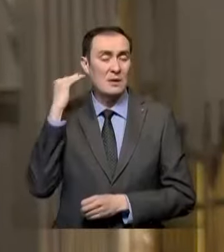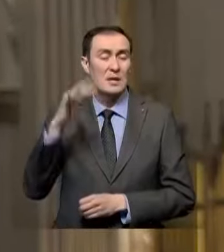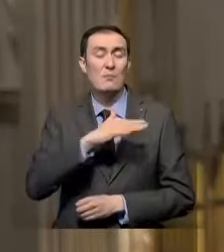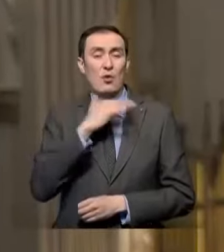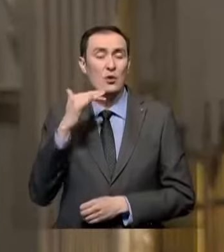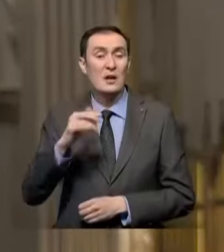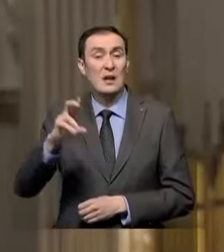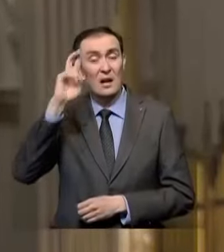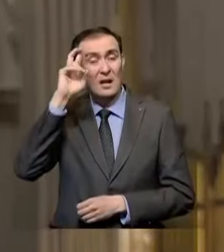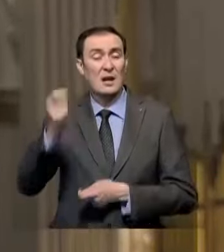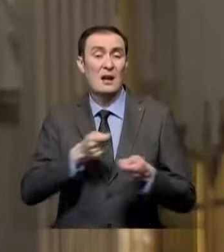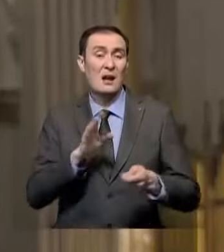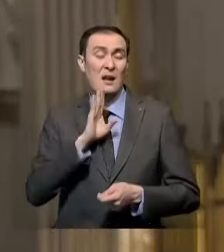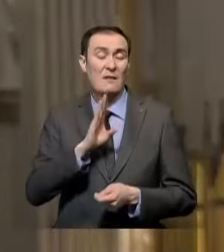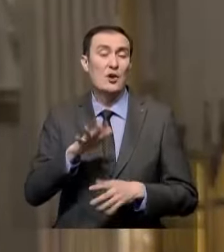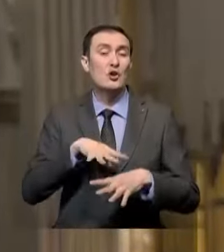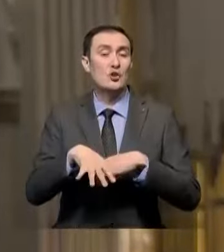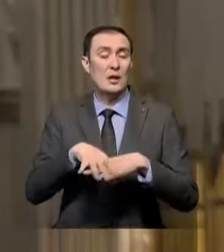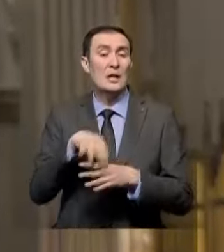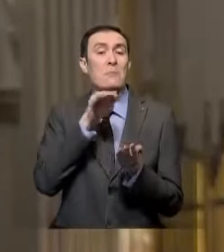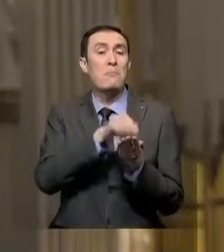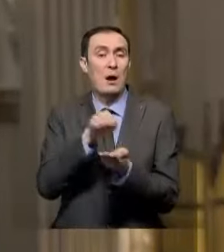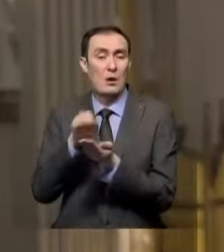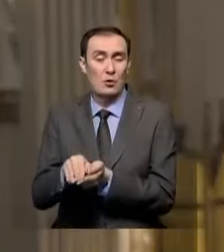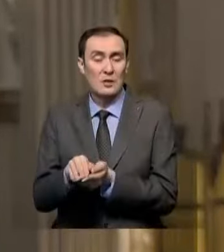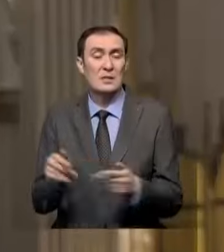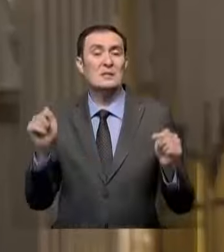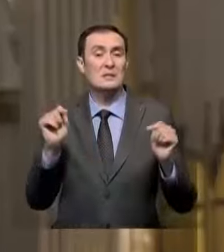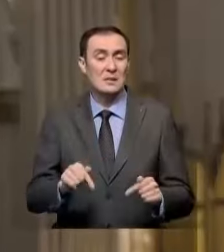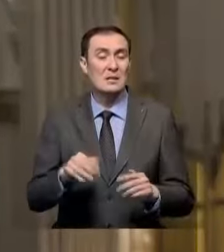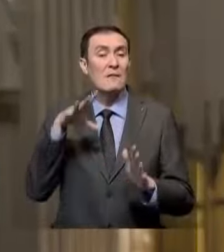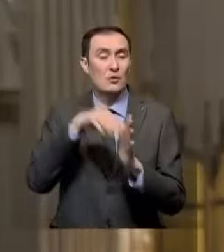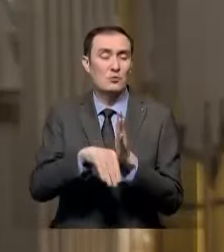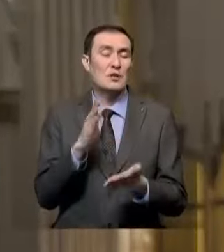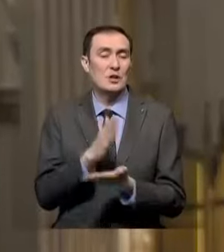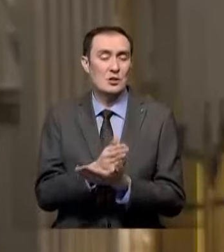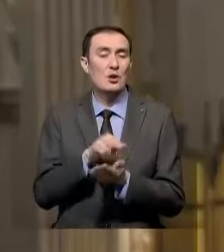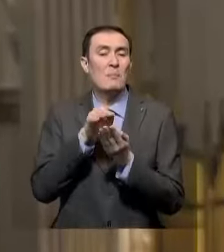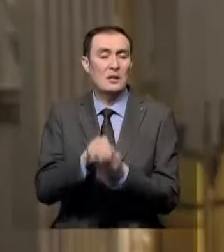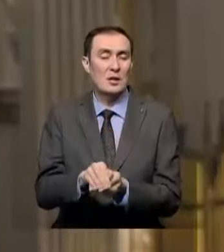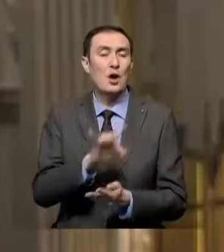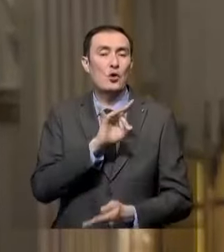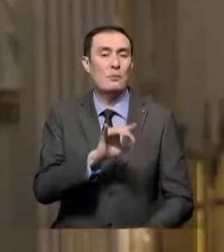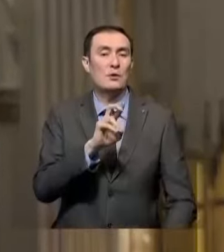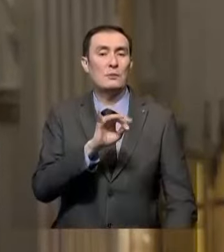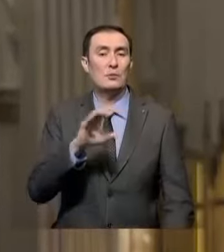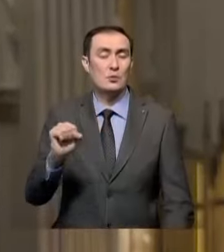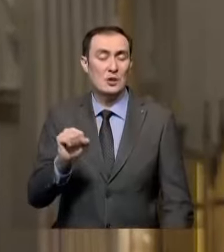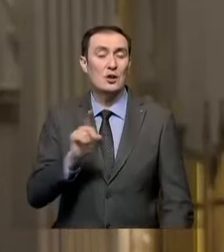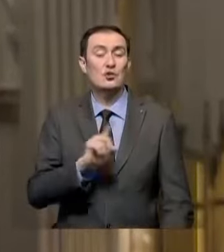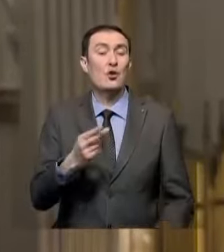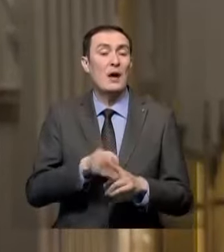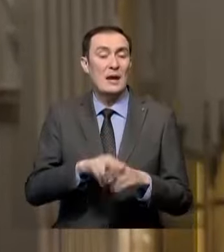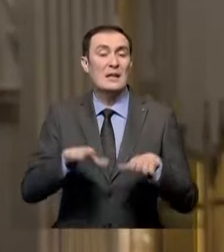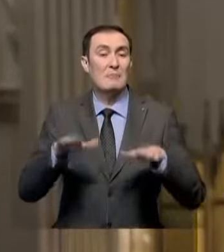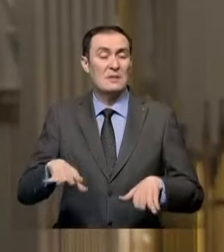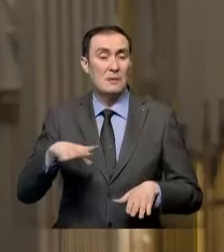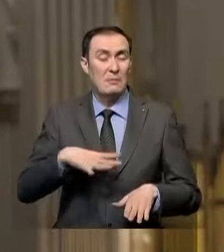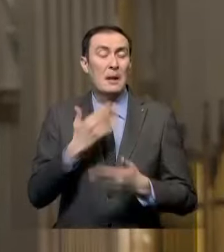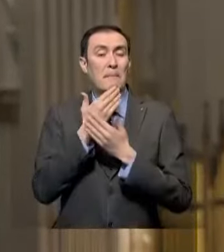многие короли и королевы Шотландии похоронены именно здесь. Среди них есть также могила Роберта Брюса. И то, что это место